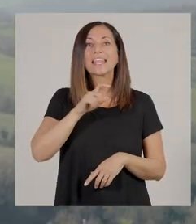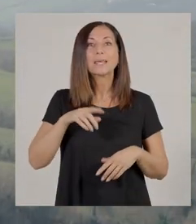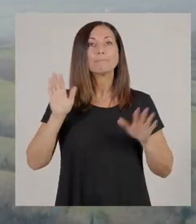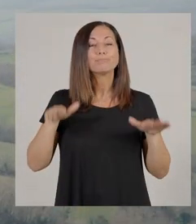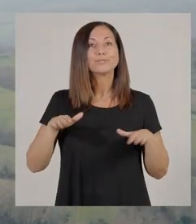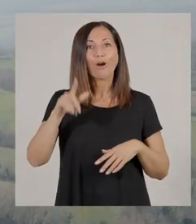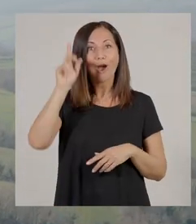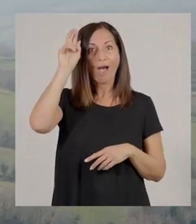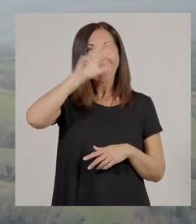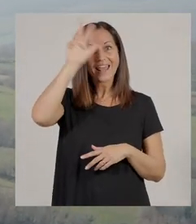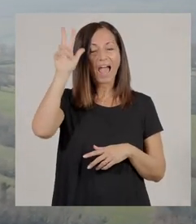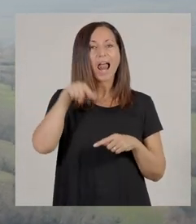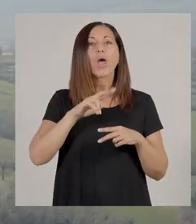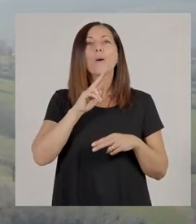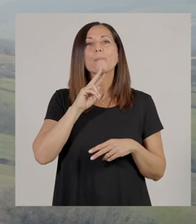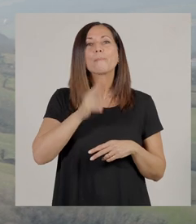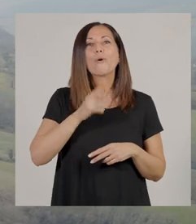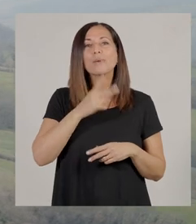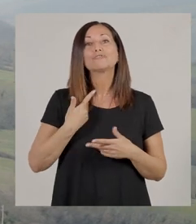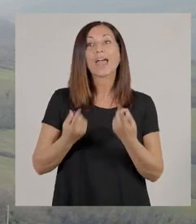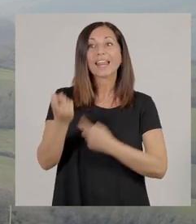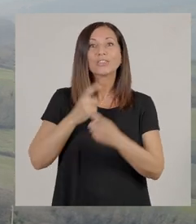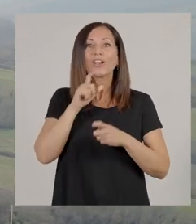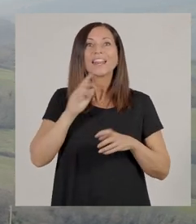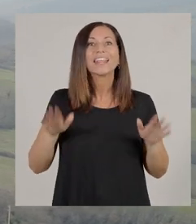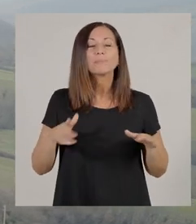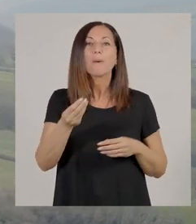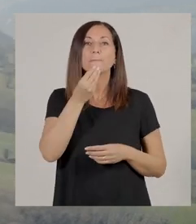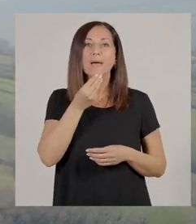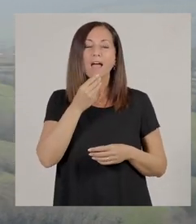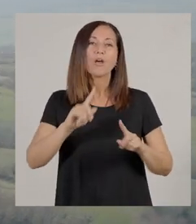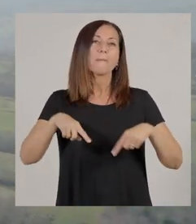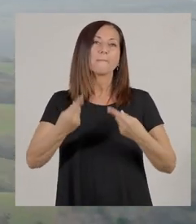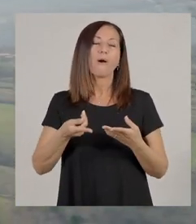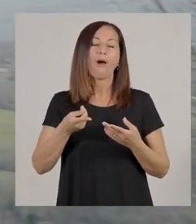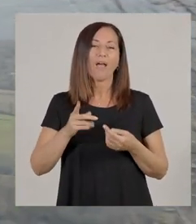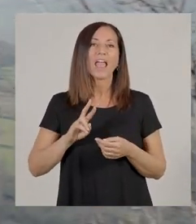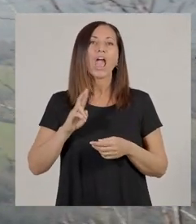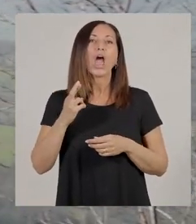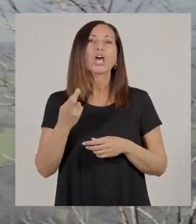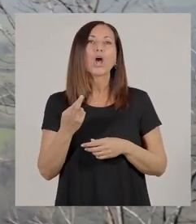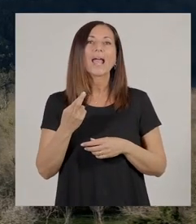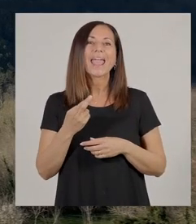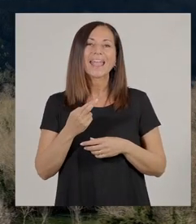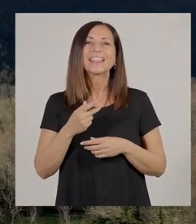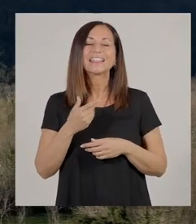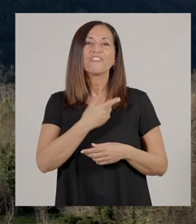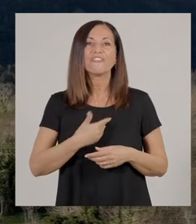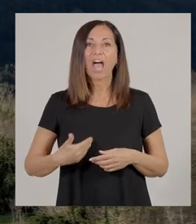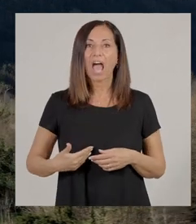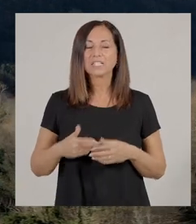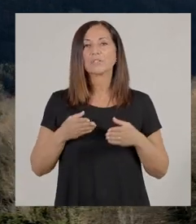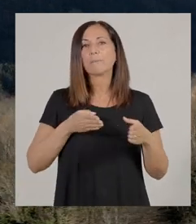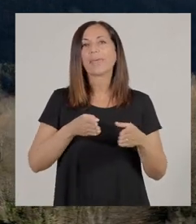Nibbio Reale, dove il pomeriggio si può vedere il ritorno del Nibbio Reale che viene a mangiare, e poi si va a Rocchette di Faccio con